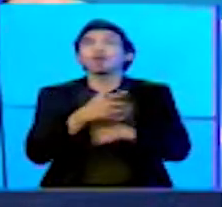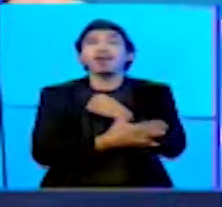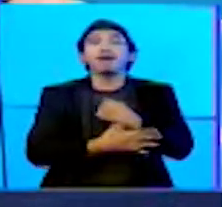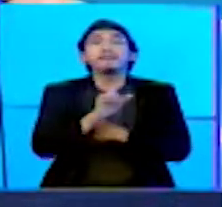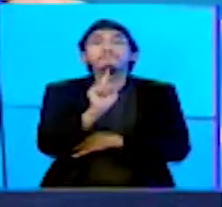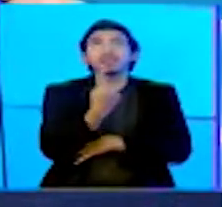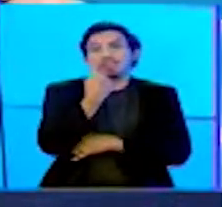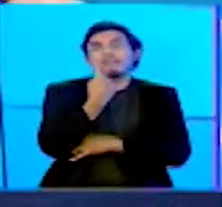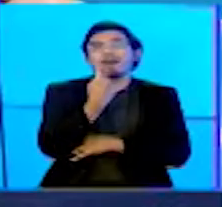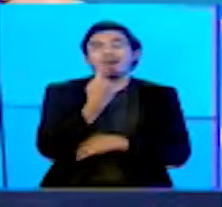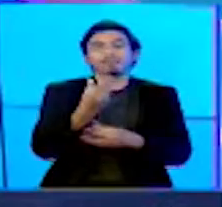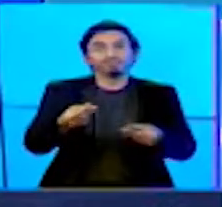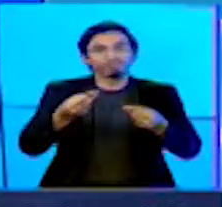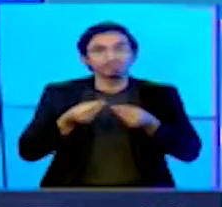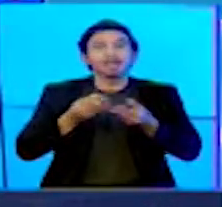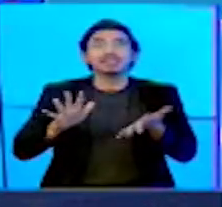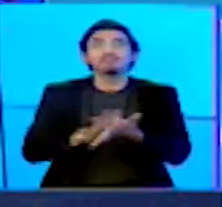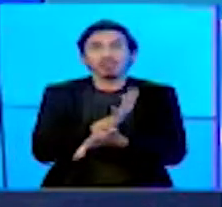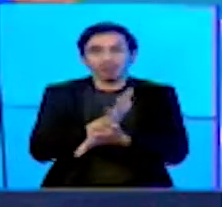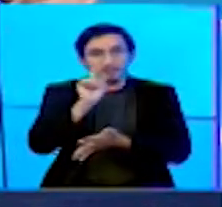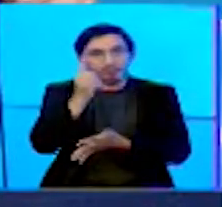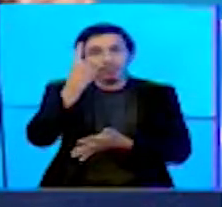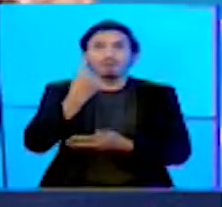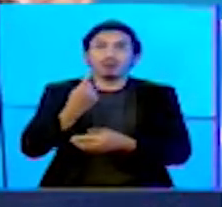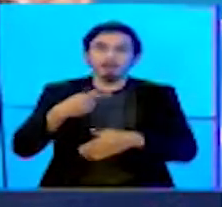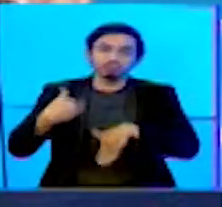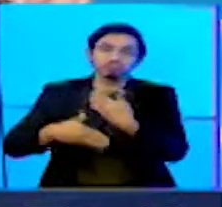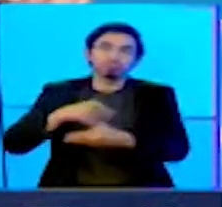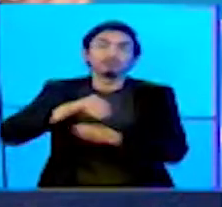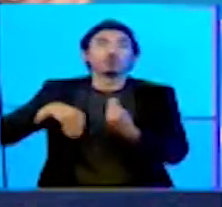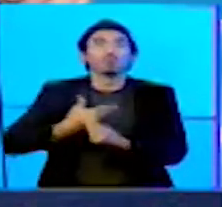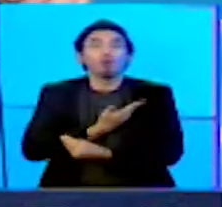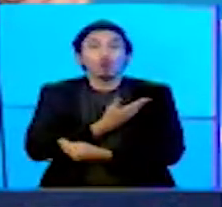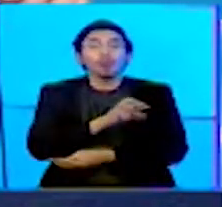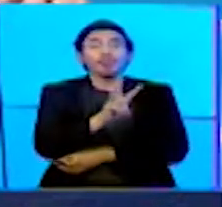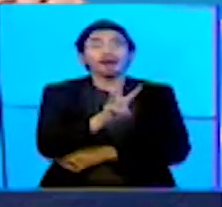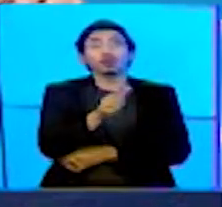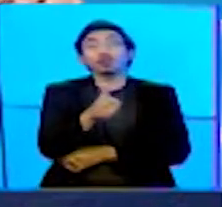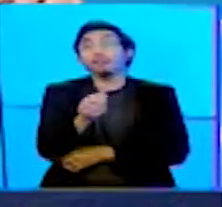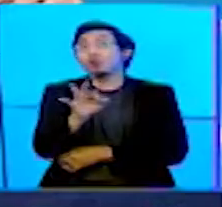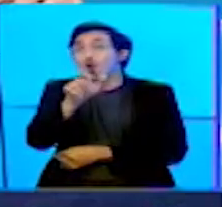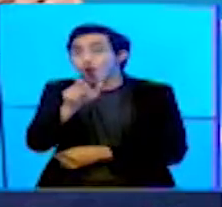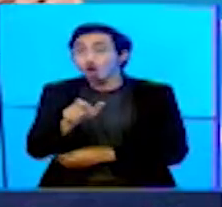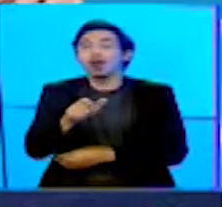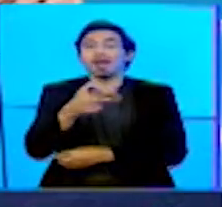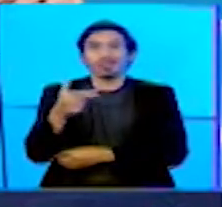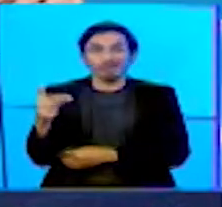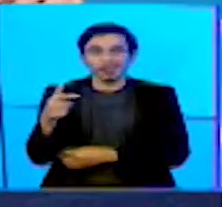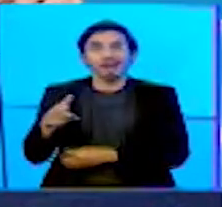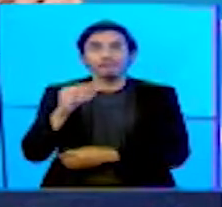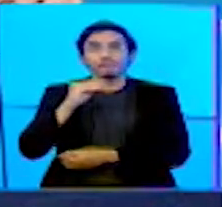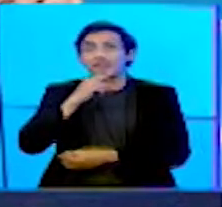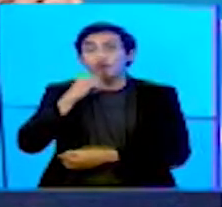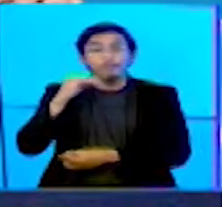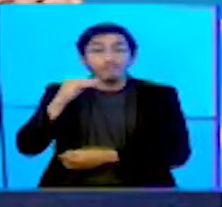menjadi negara pertama yang mendapat kesempatan pertama menjalankan ibadah umroh 360 jamaah umroh Indonesia Minggu pagi